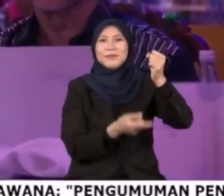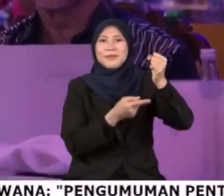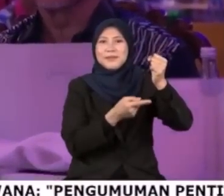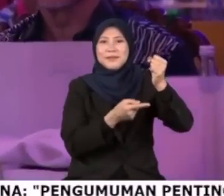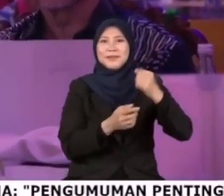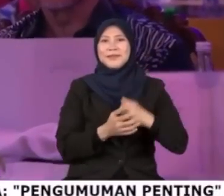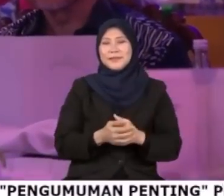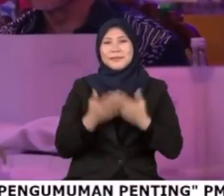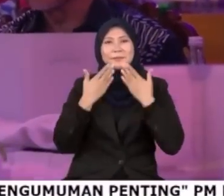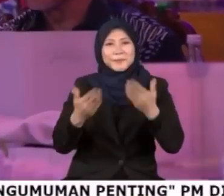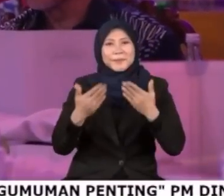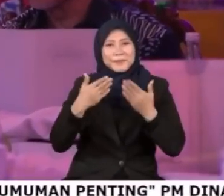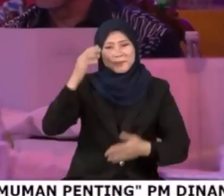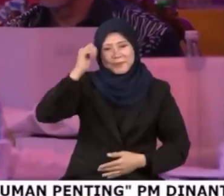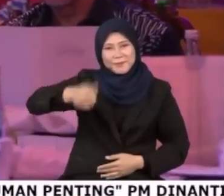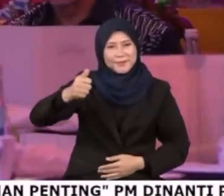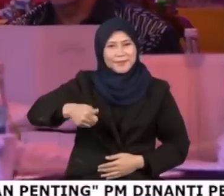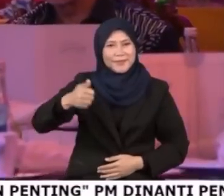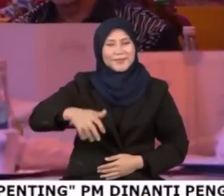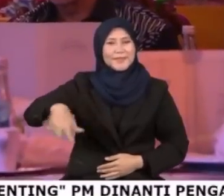terima kasih wassalamualaikum warahmatullahi wabarakatuh